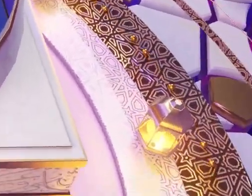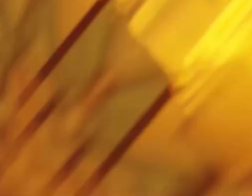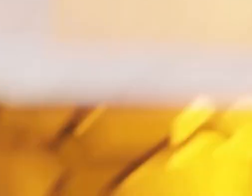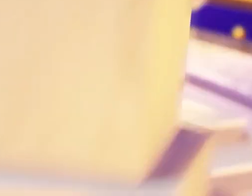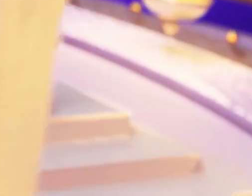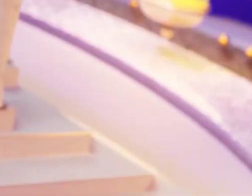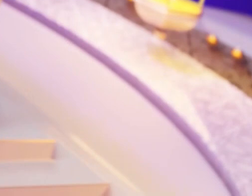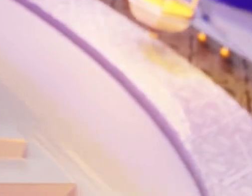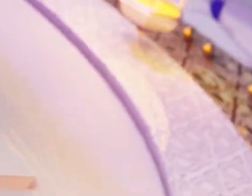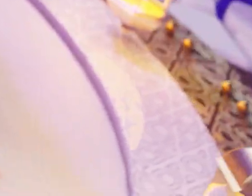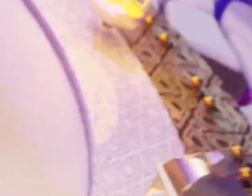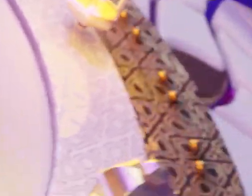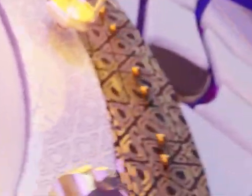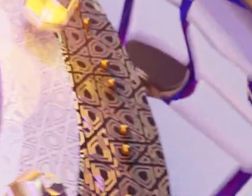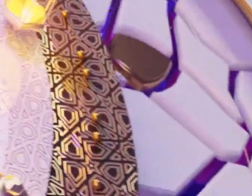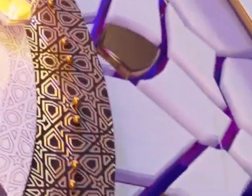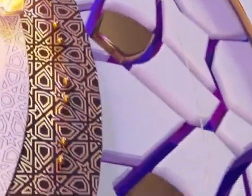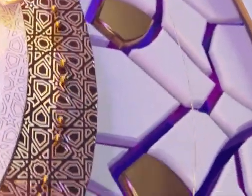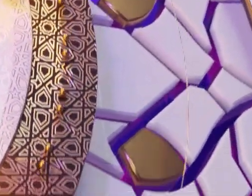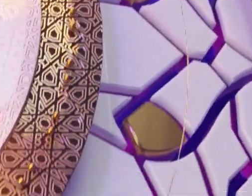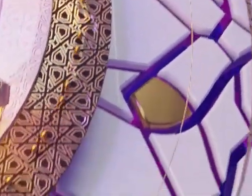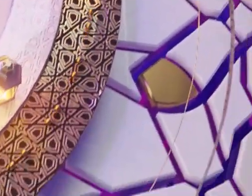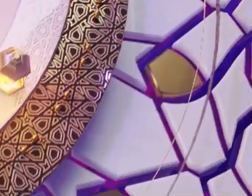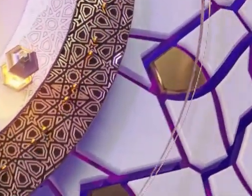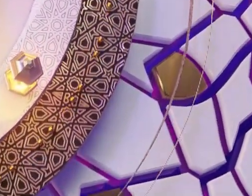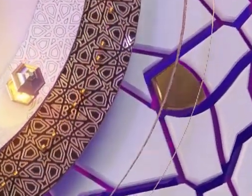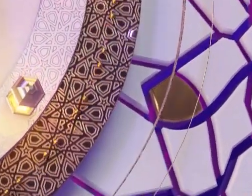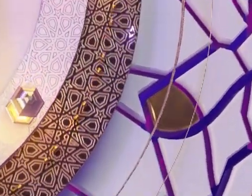ya robbal alamin